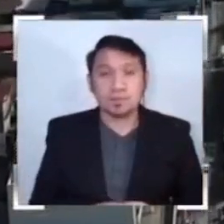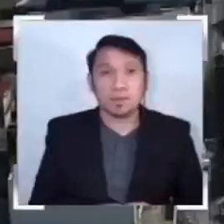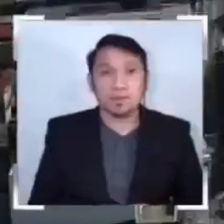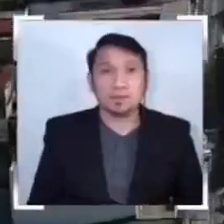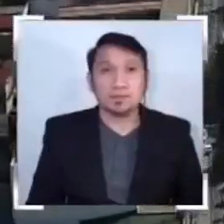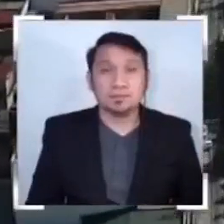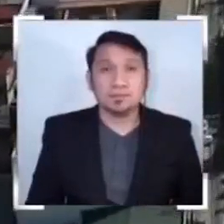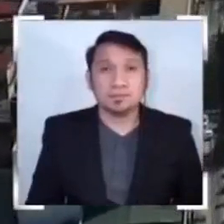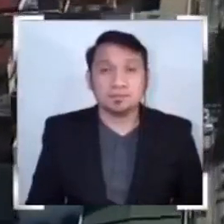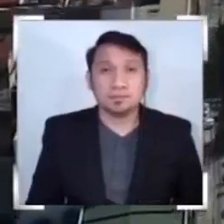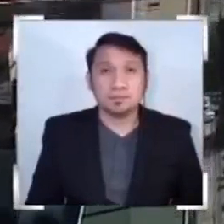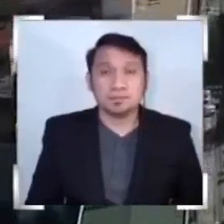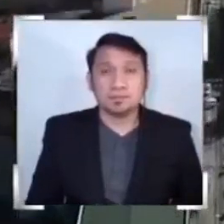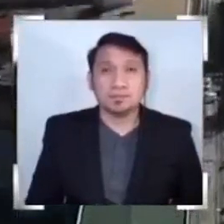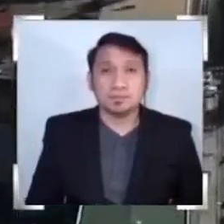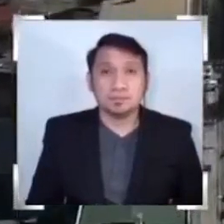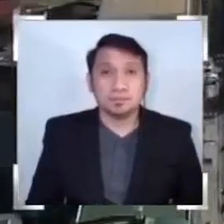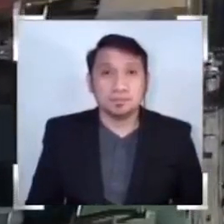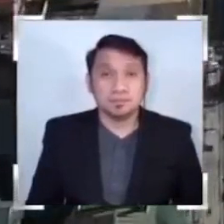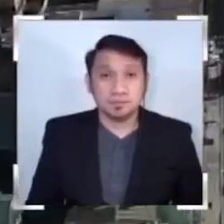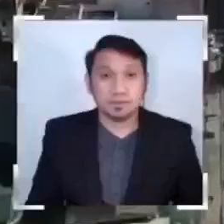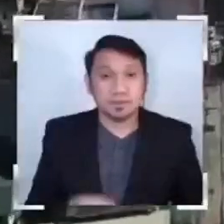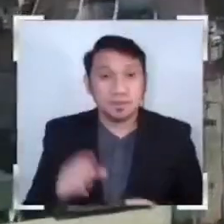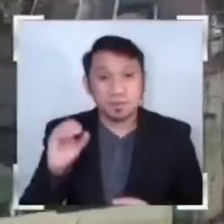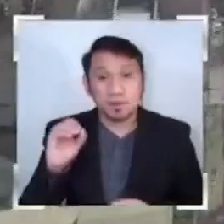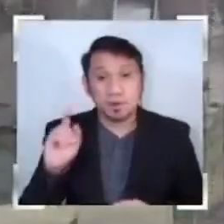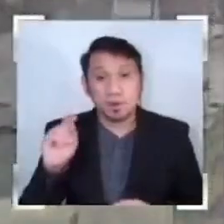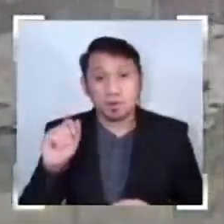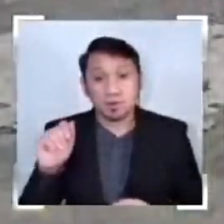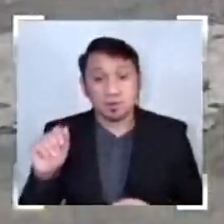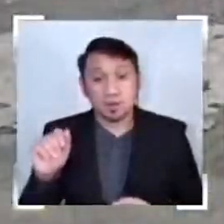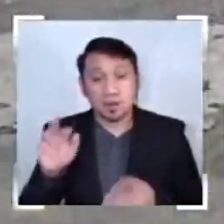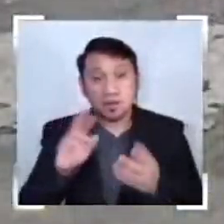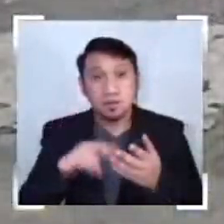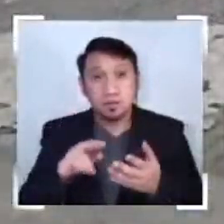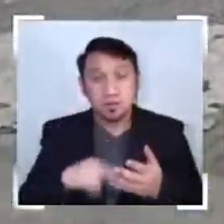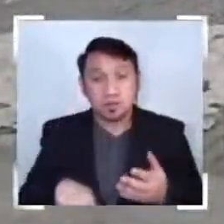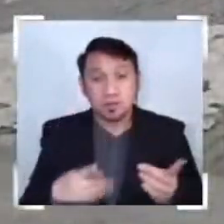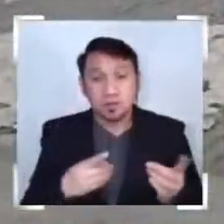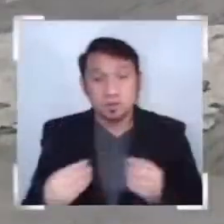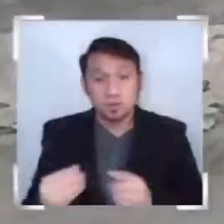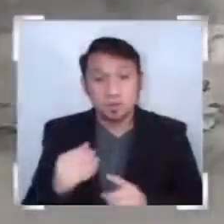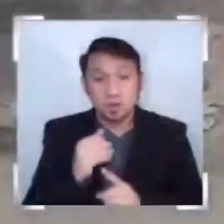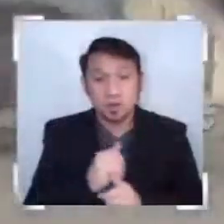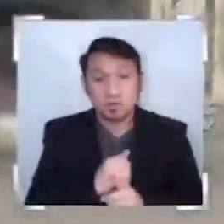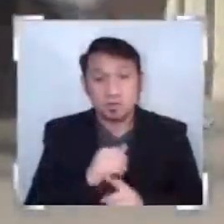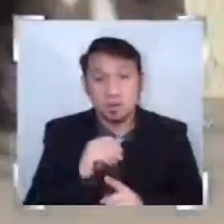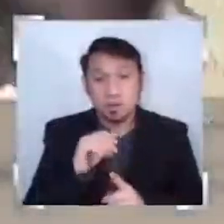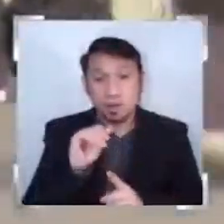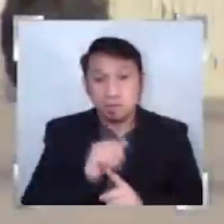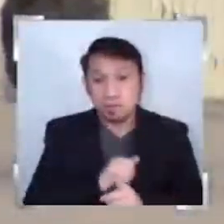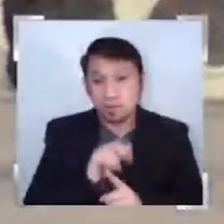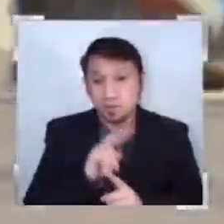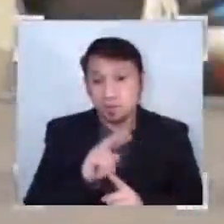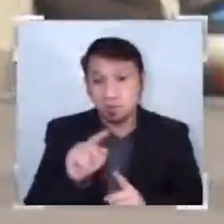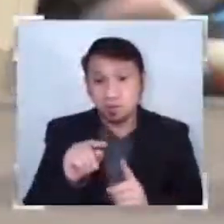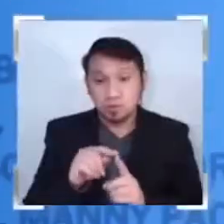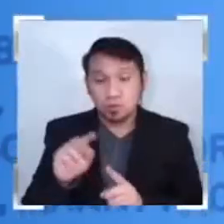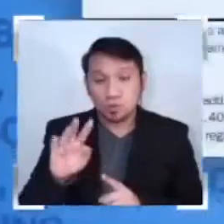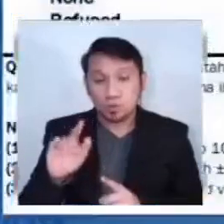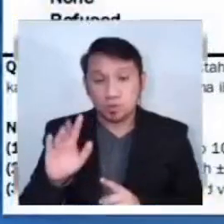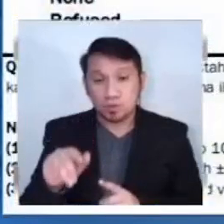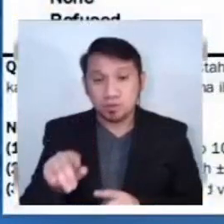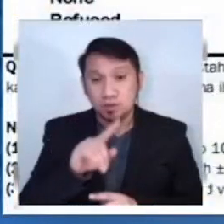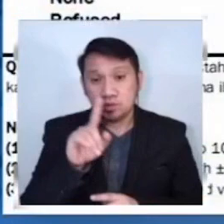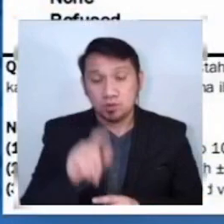Sa tugon ng masa survey ng Okta Research na isinagawa noong April 22 hanggang 25, tinanong ang nasa 2,400 na mga botante kung